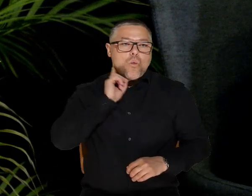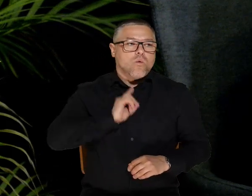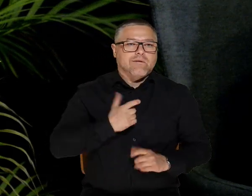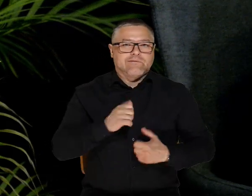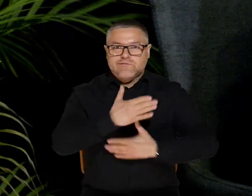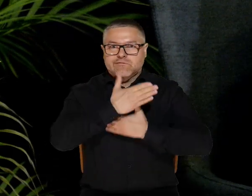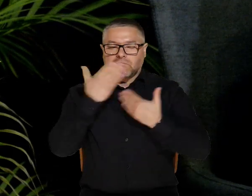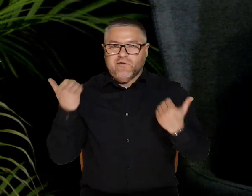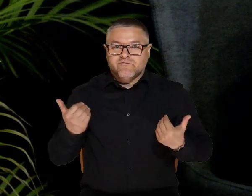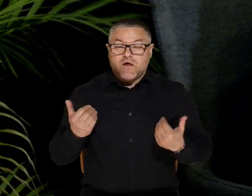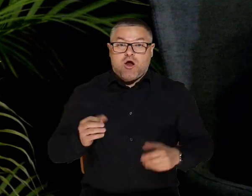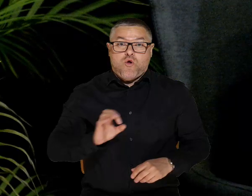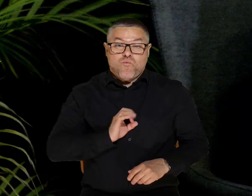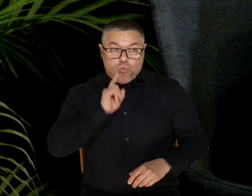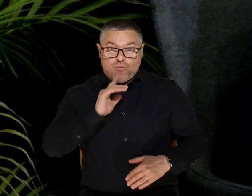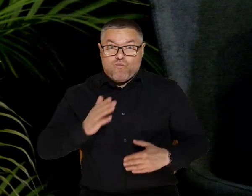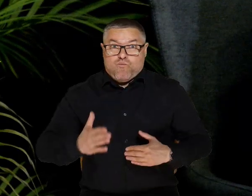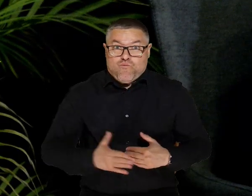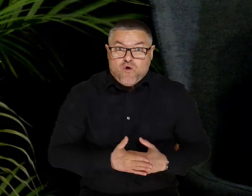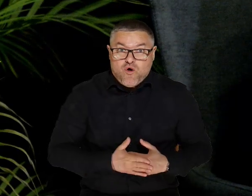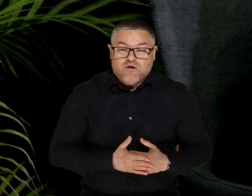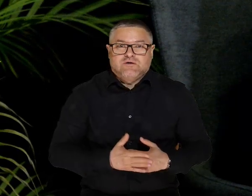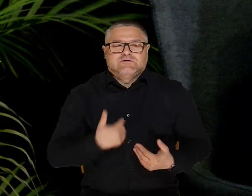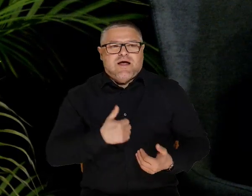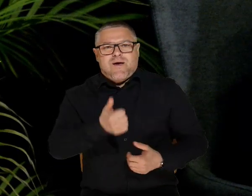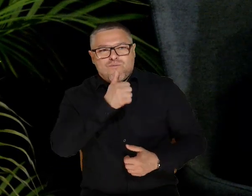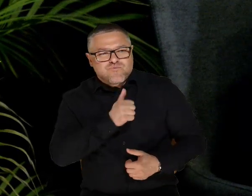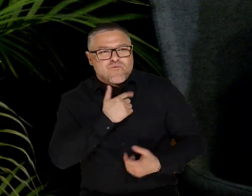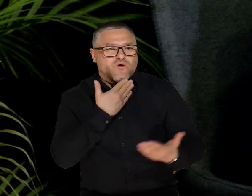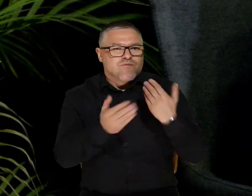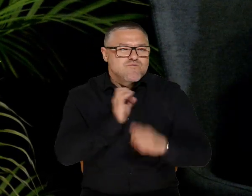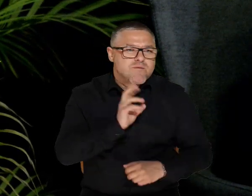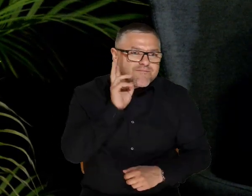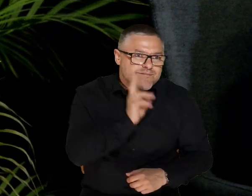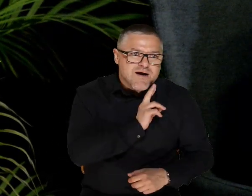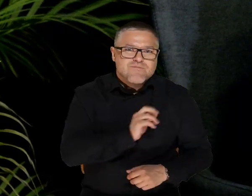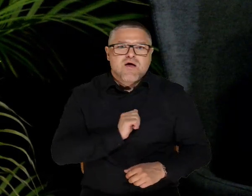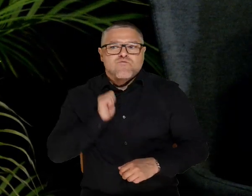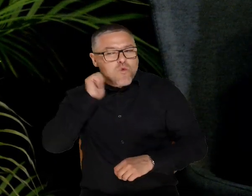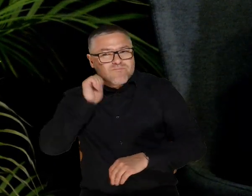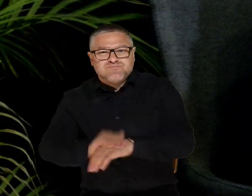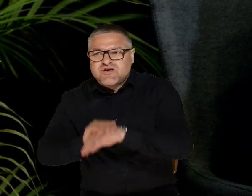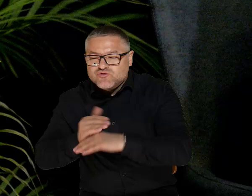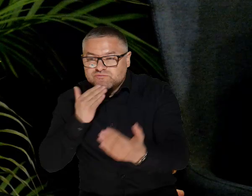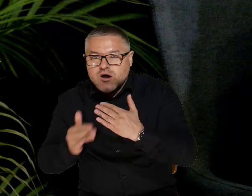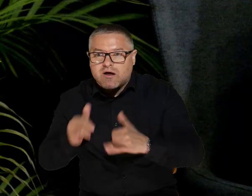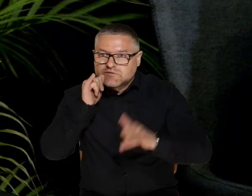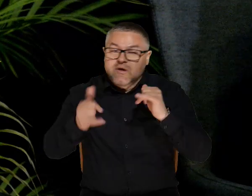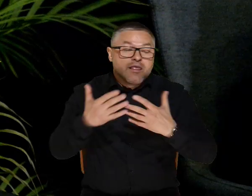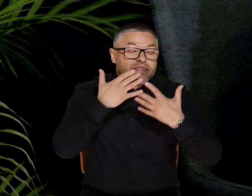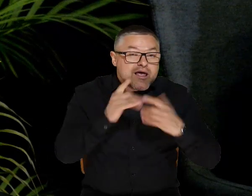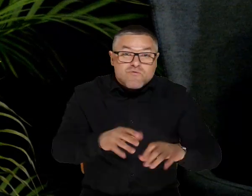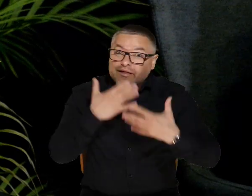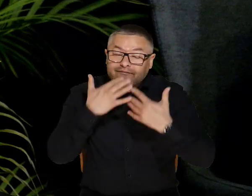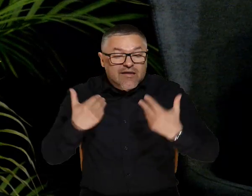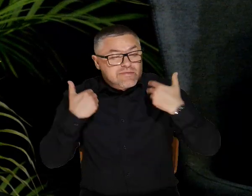wiedzą. I mój mąż, i próbowałam rozmawiać z mamą, próbowałam rozmawiać z przyjaciółką i one krzyczały, nie mów, nie mów,